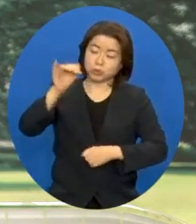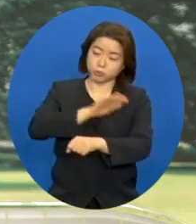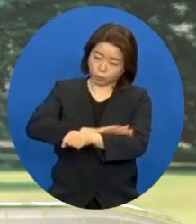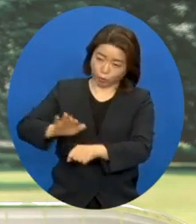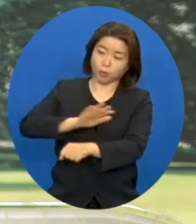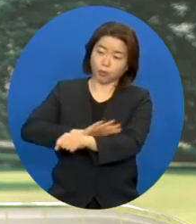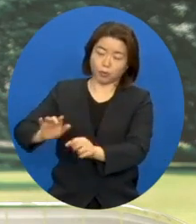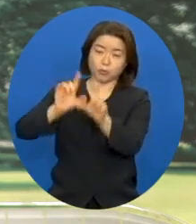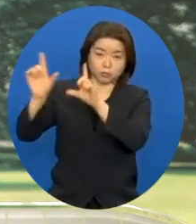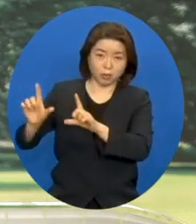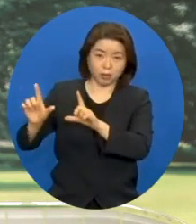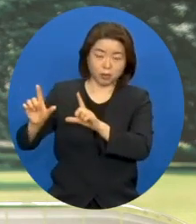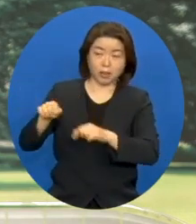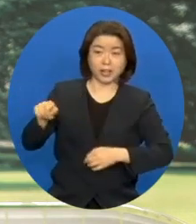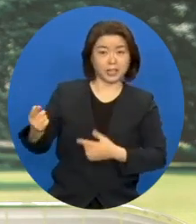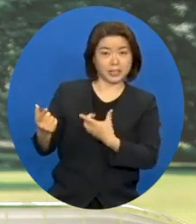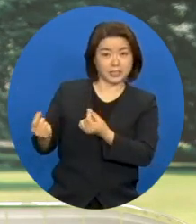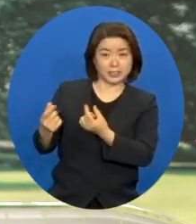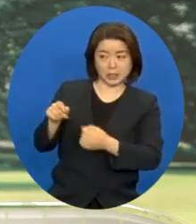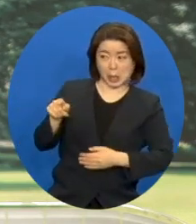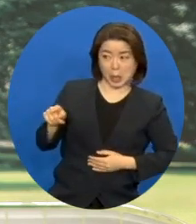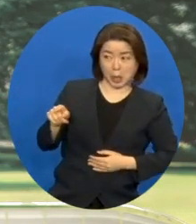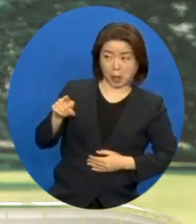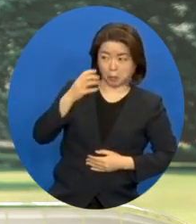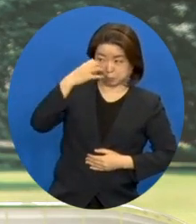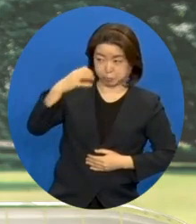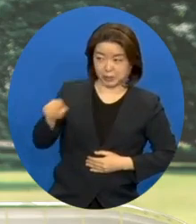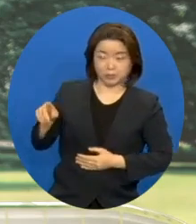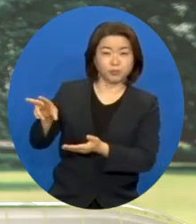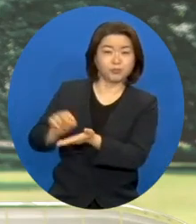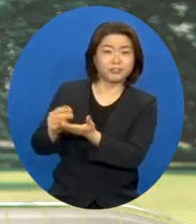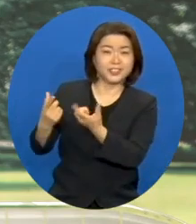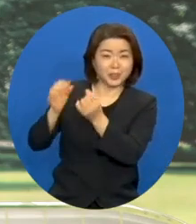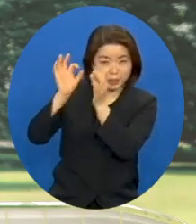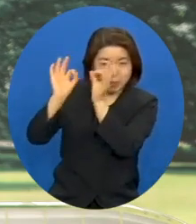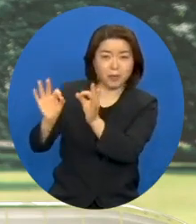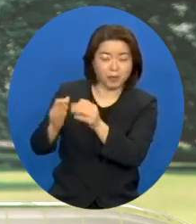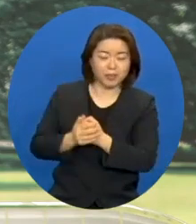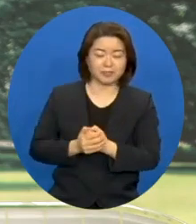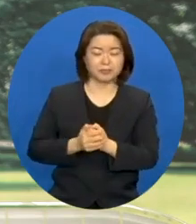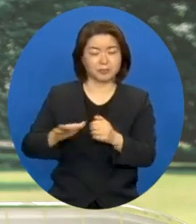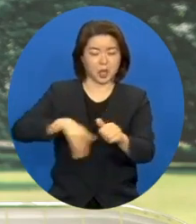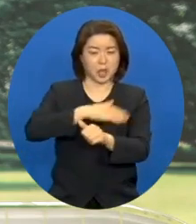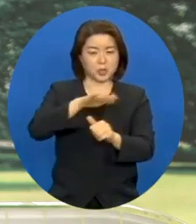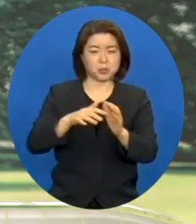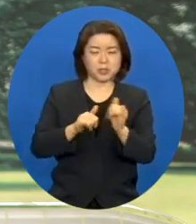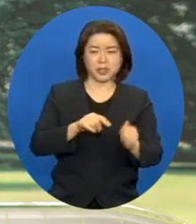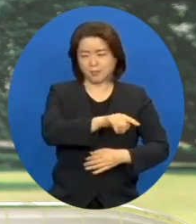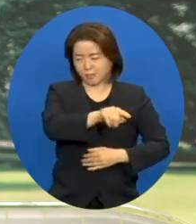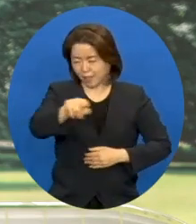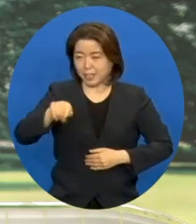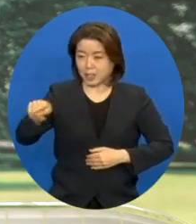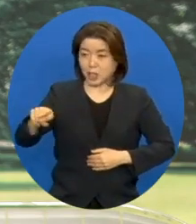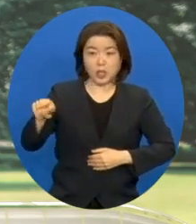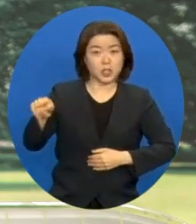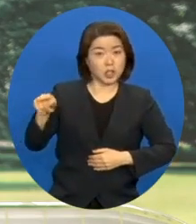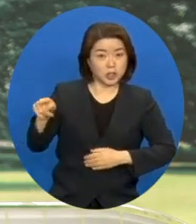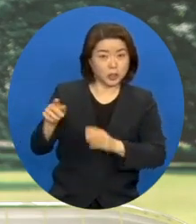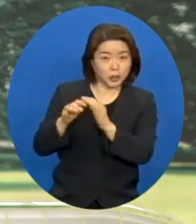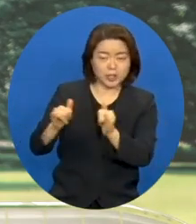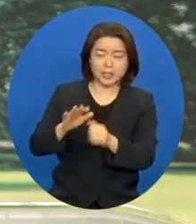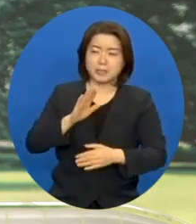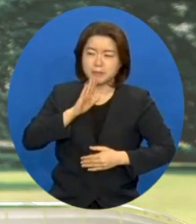살아요. 그런 사람이 문제인 거죠. 주위 사람들이 다 저 사람은 효자예요, 저 사람은